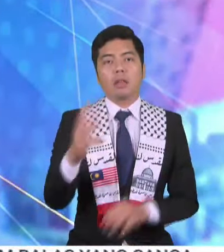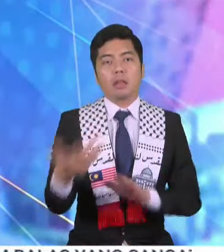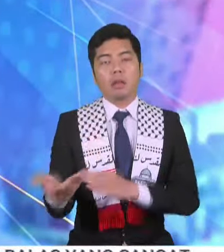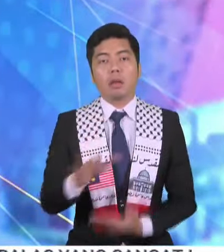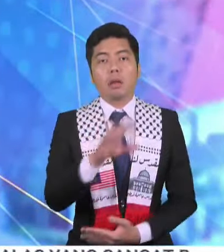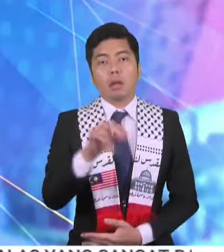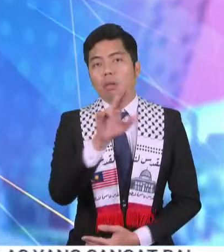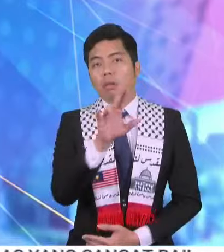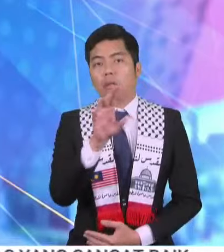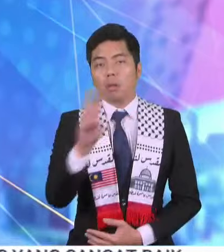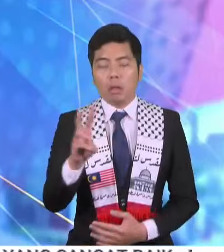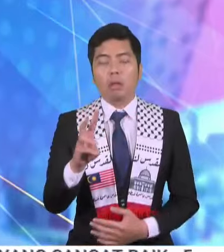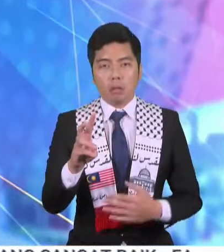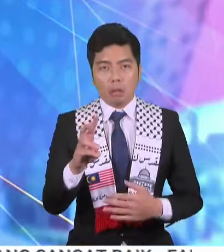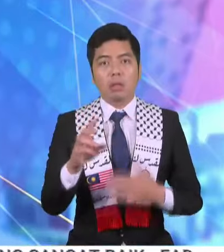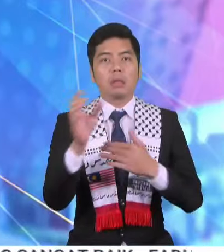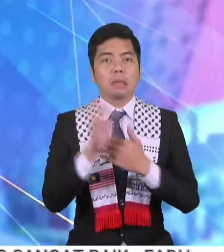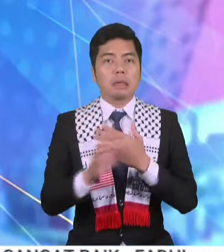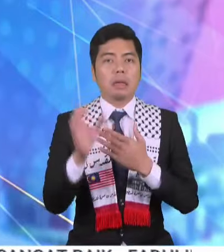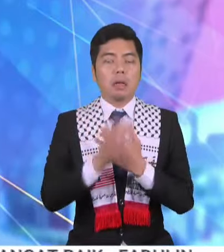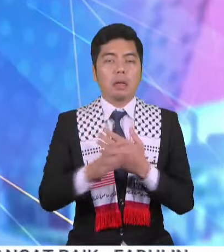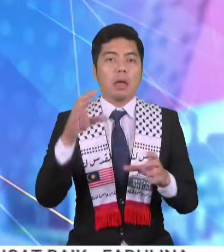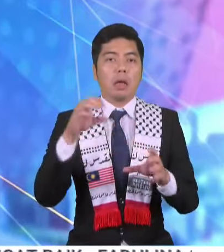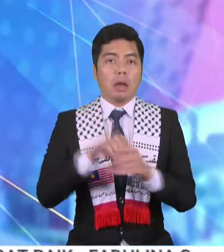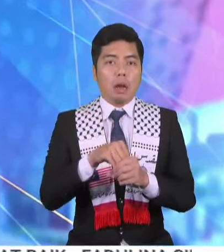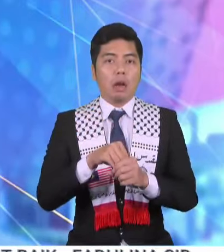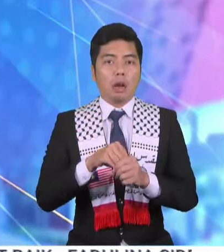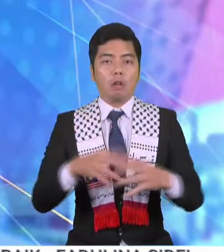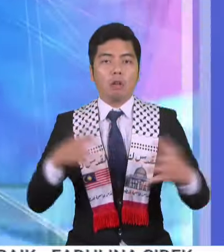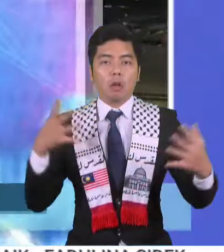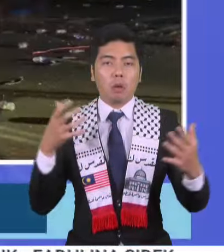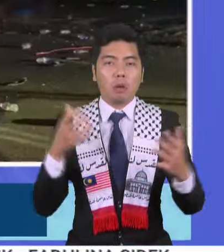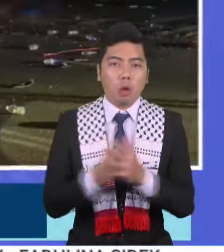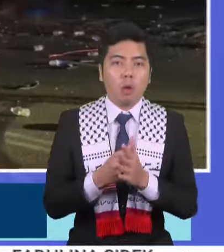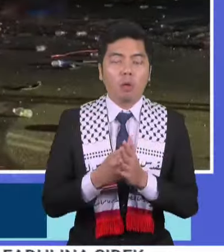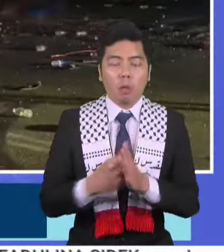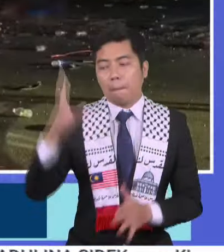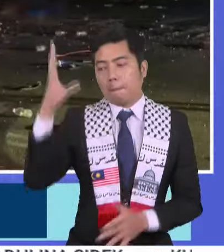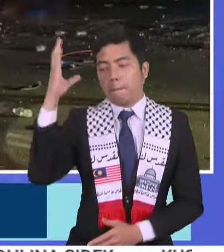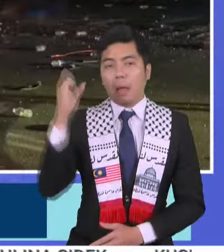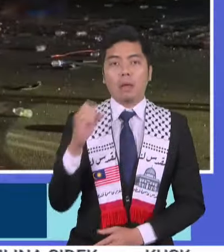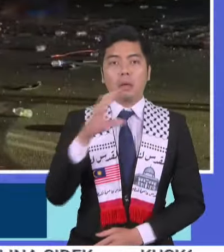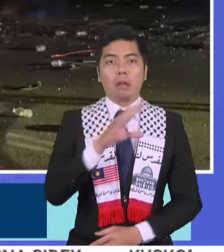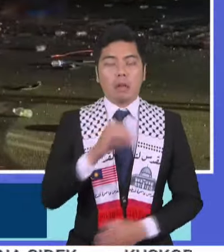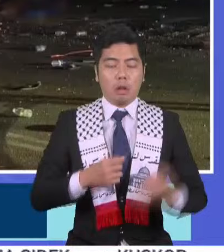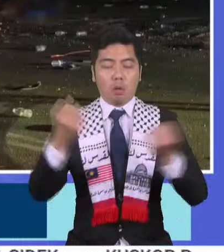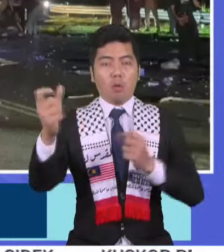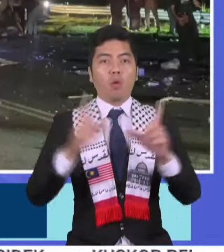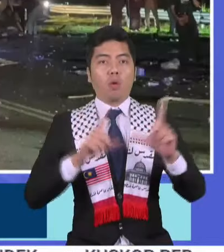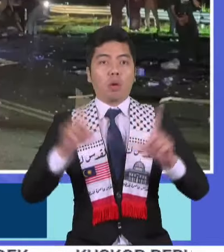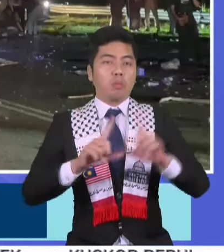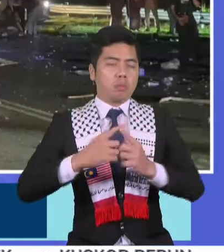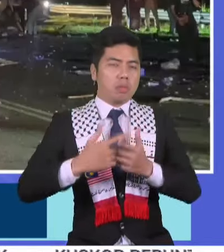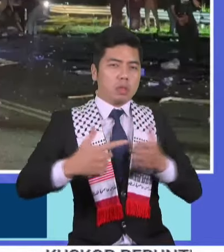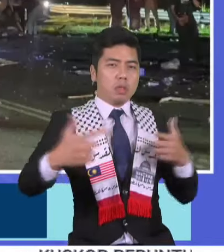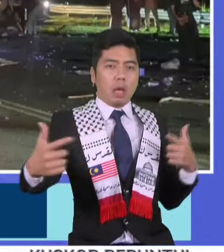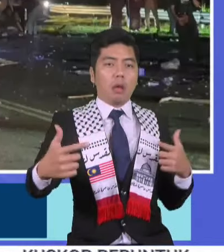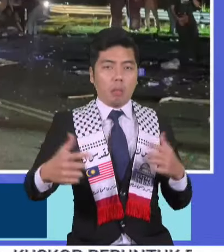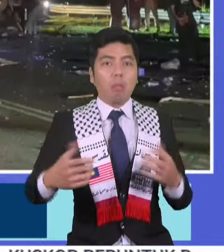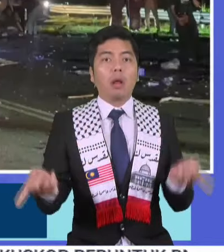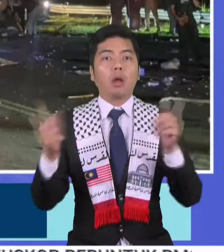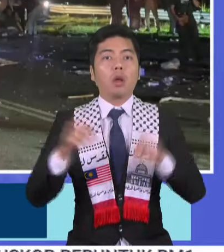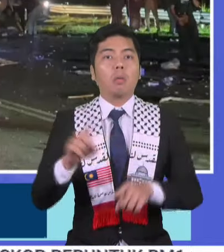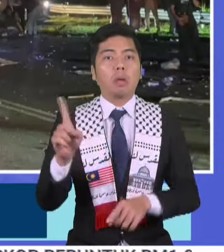Tiga maut manakala 36 yang lain cedera dalam insiden babitkan sebuah bas persiaran dan trailer. Insiden berlaku di Simpang